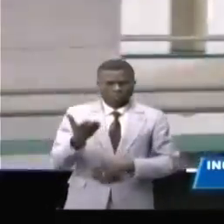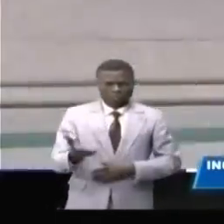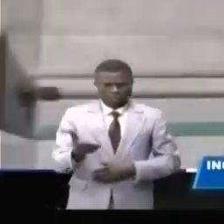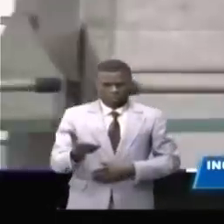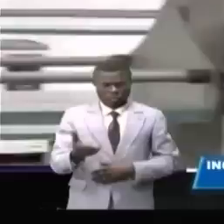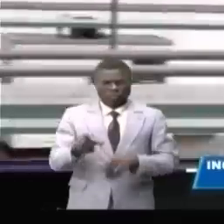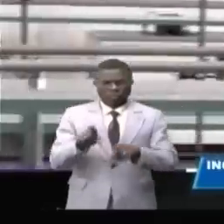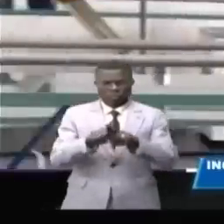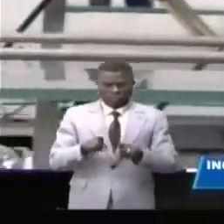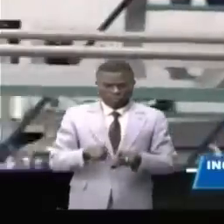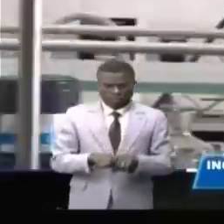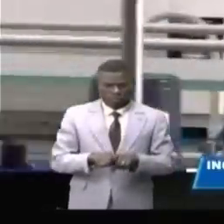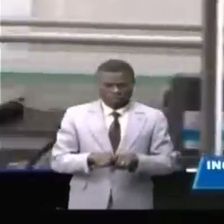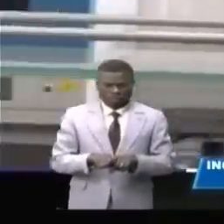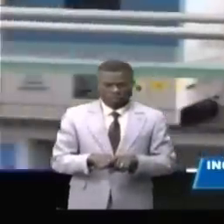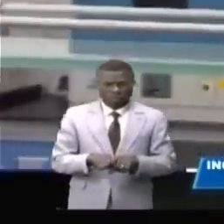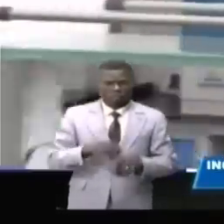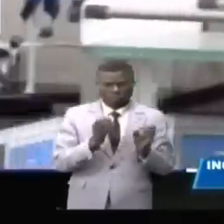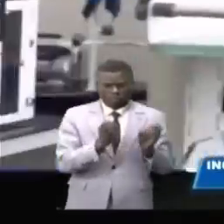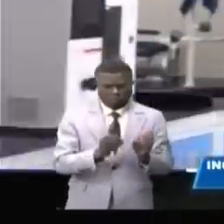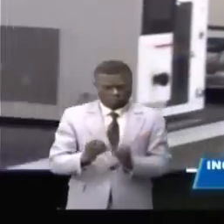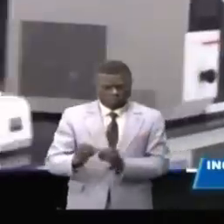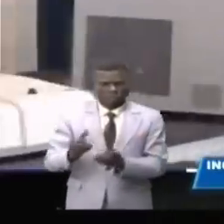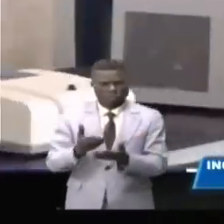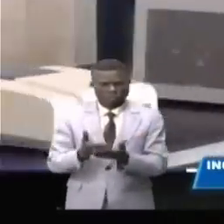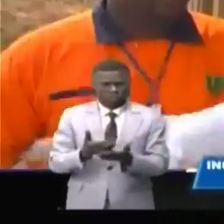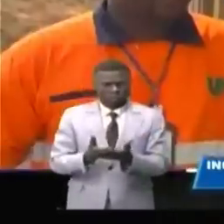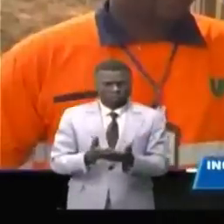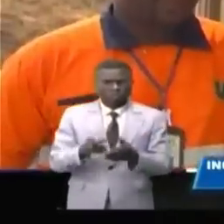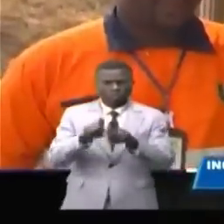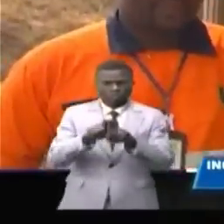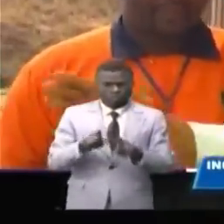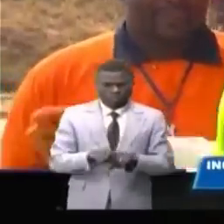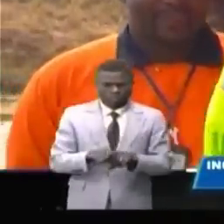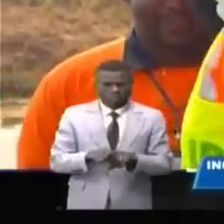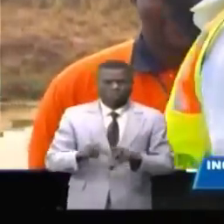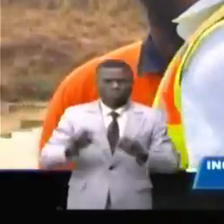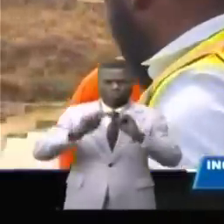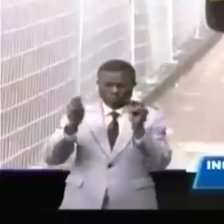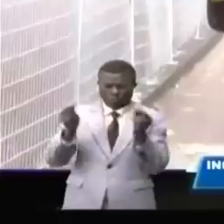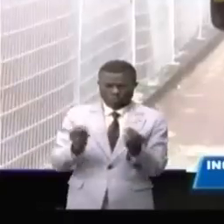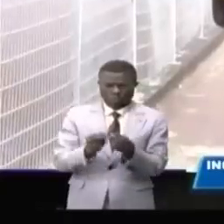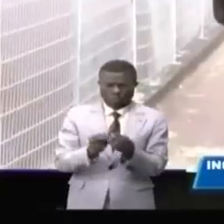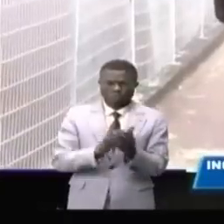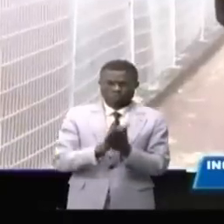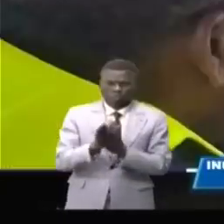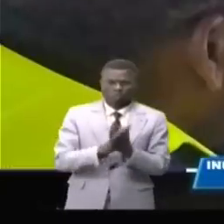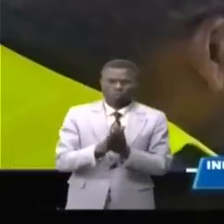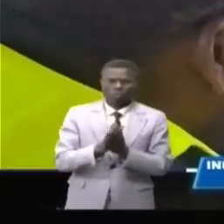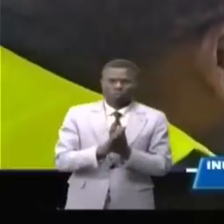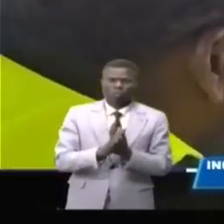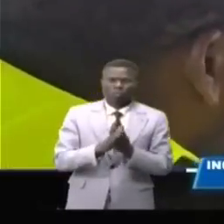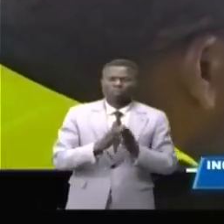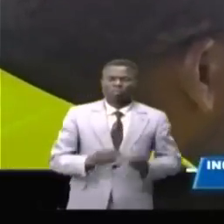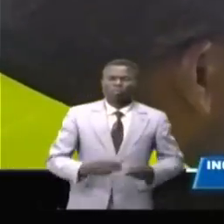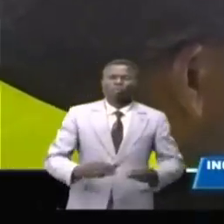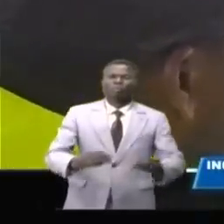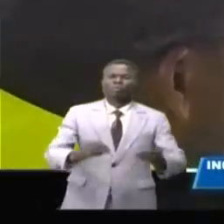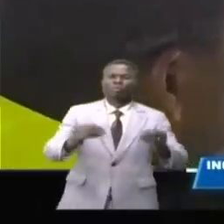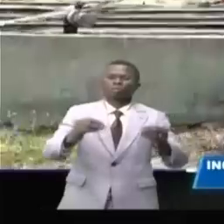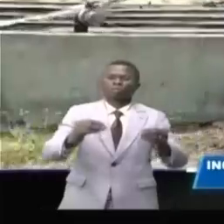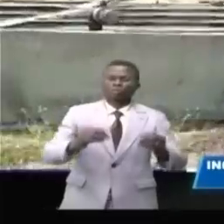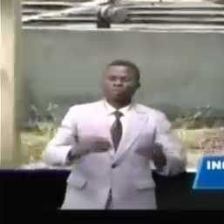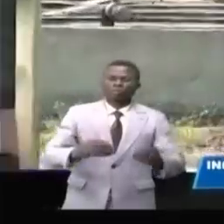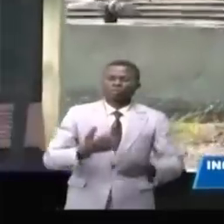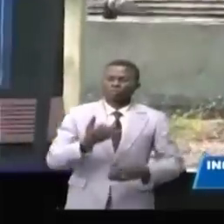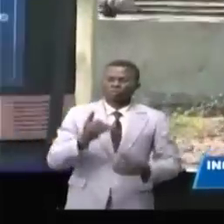Jean-Léon Diabiva, qui par sa magnanimité a pu mettre sur pied une structure qui concurrencie de manière